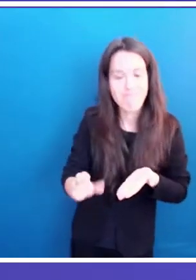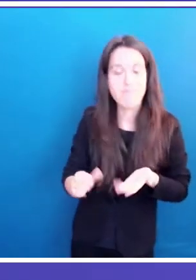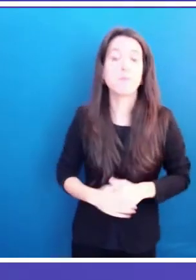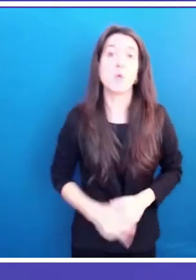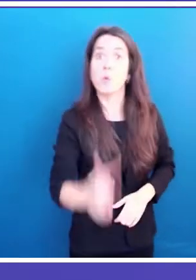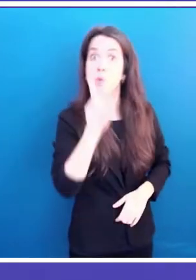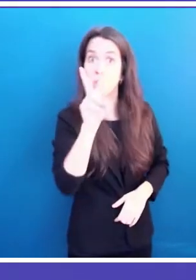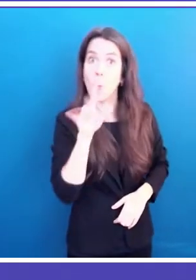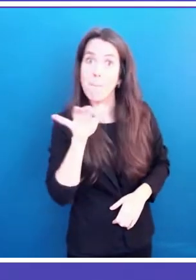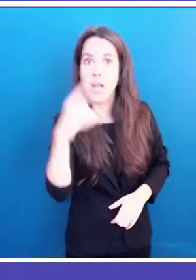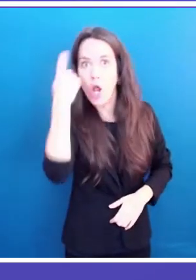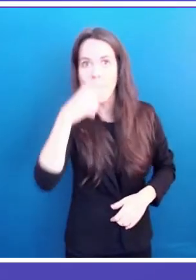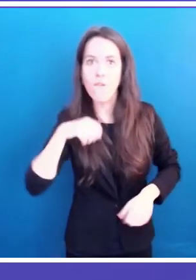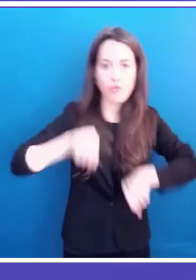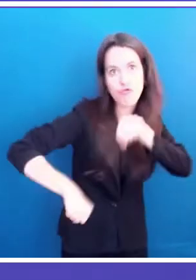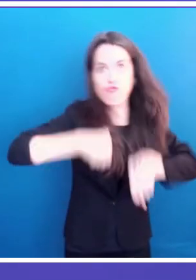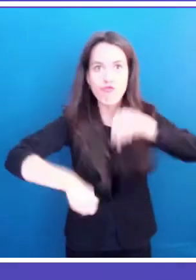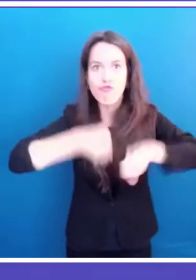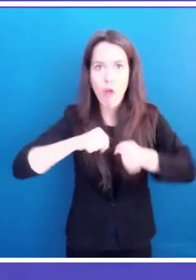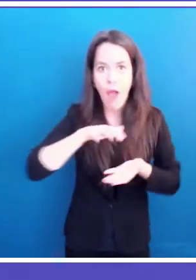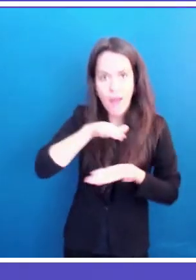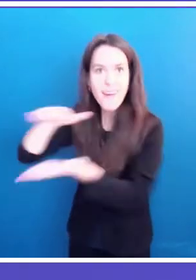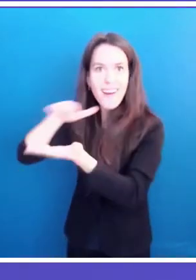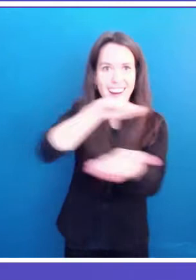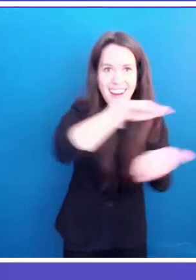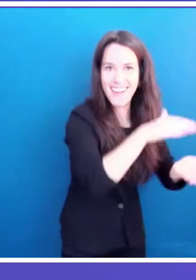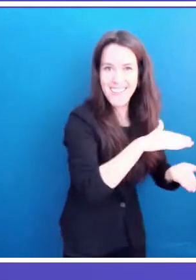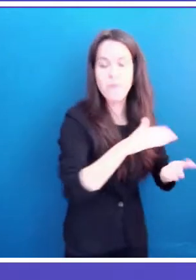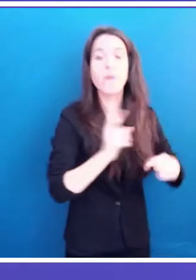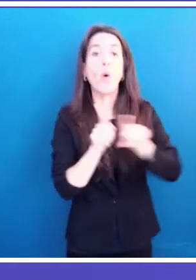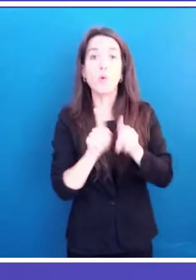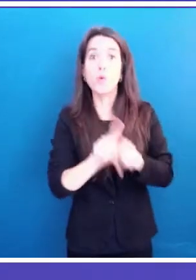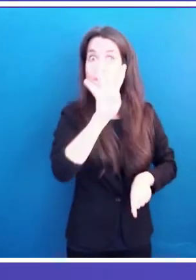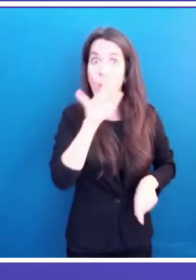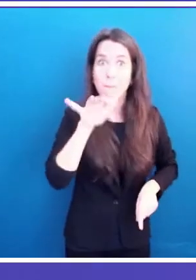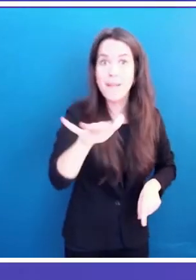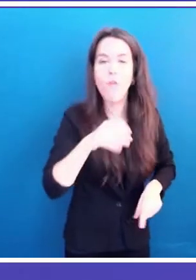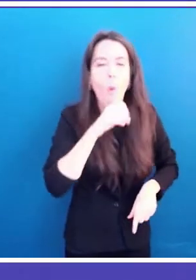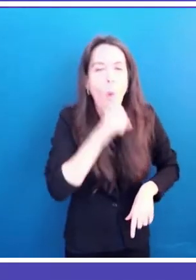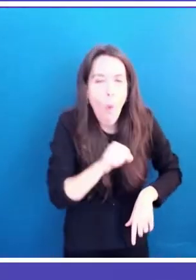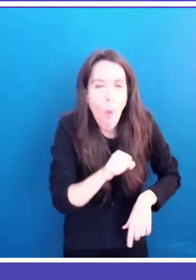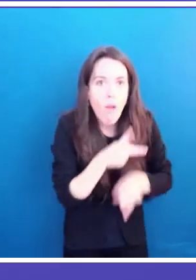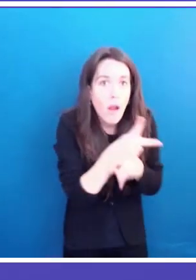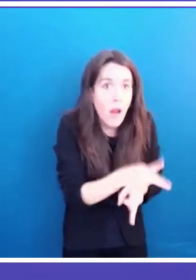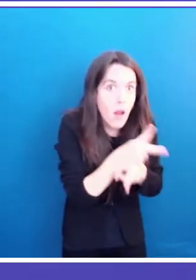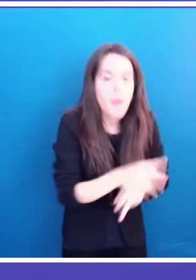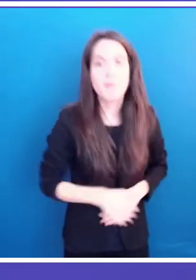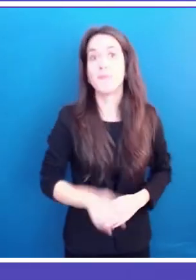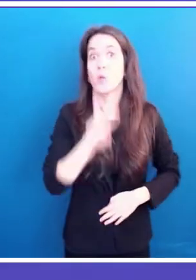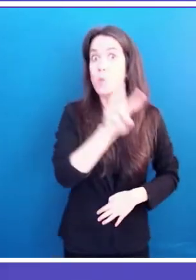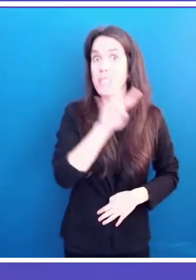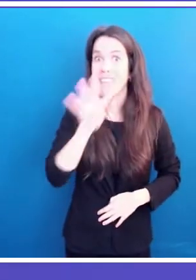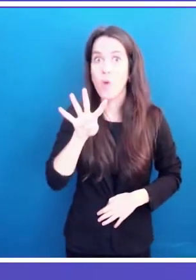من خلال تأمين المبالغ الداعمة للحضانة 4 مليون